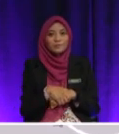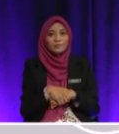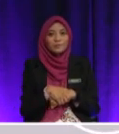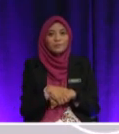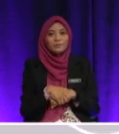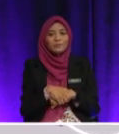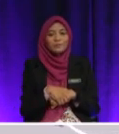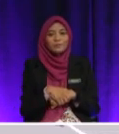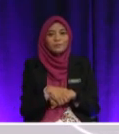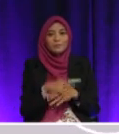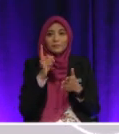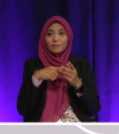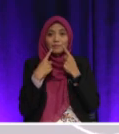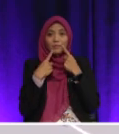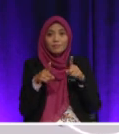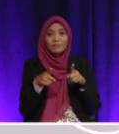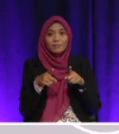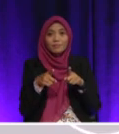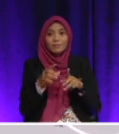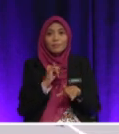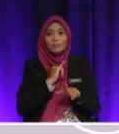Apa jawabannya dong